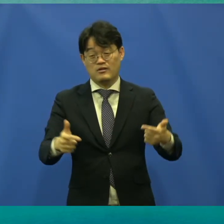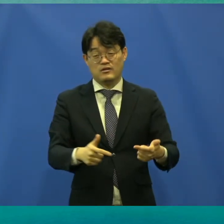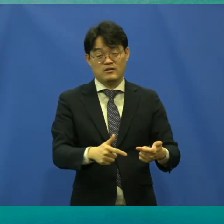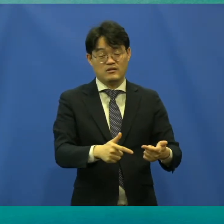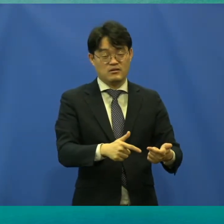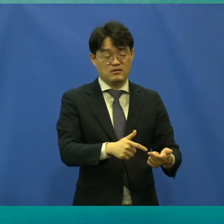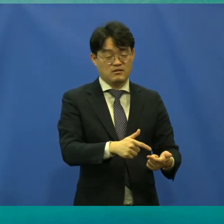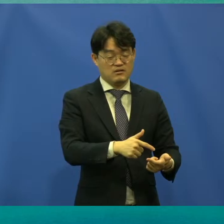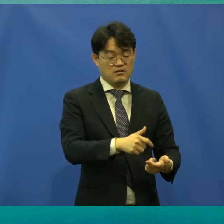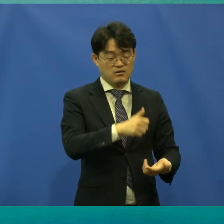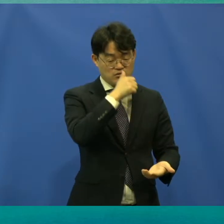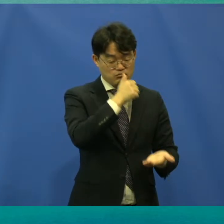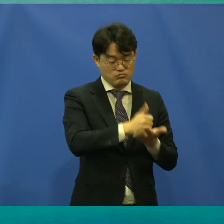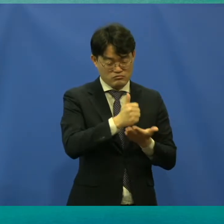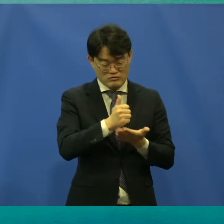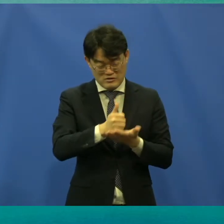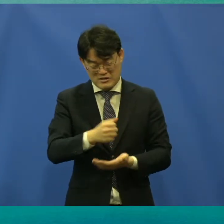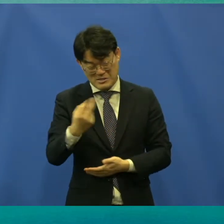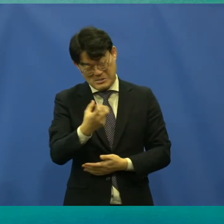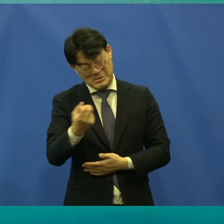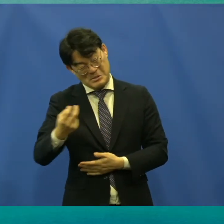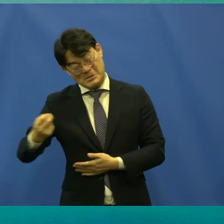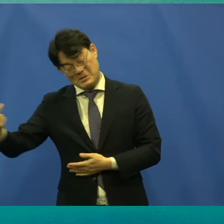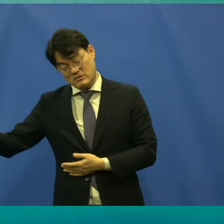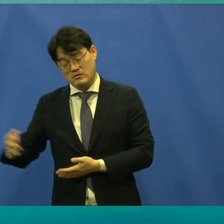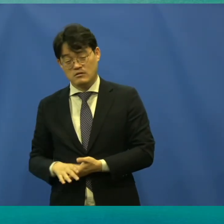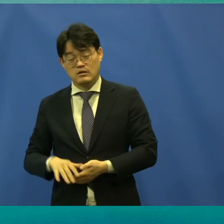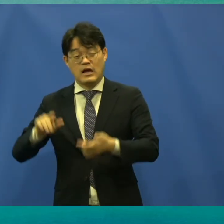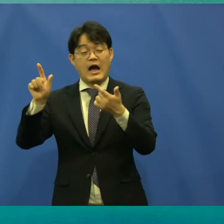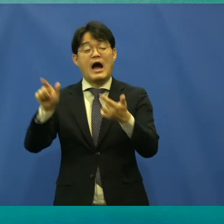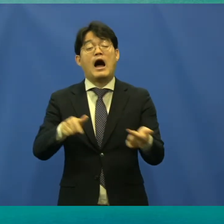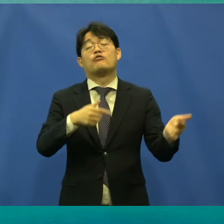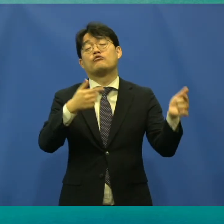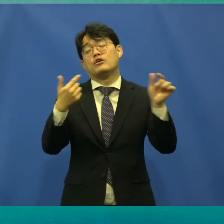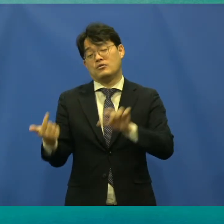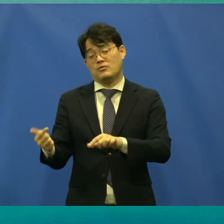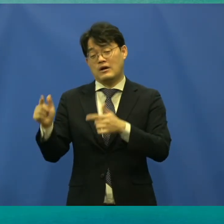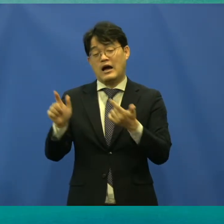5번? 100번? 하루에도 5만 가지 죄를 짓습니다.